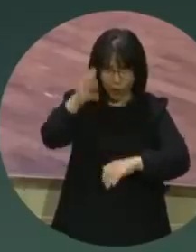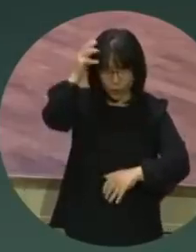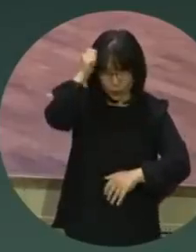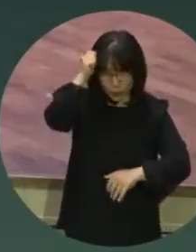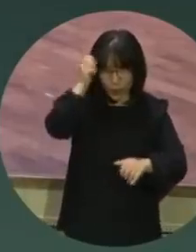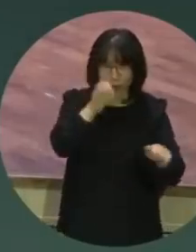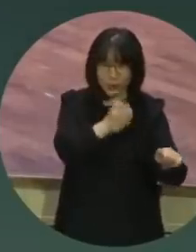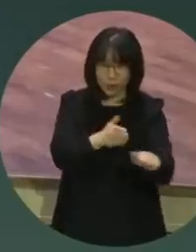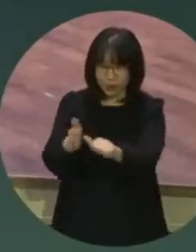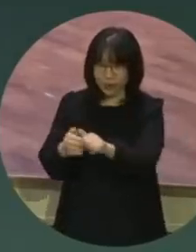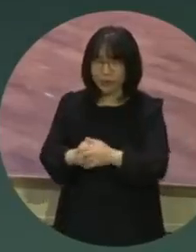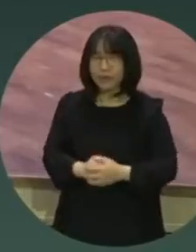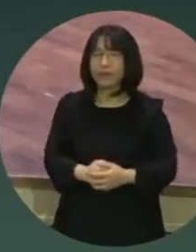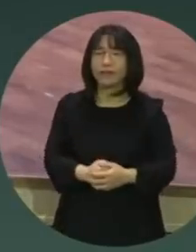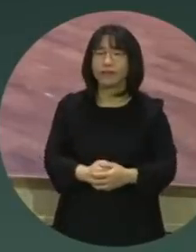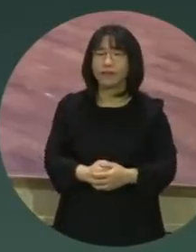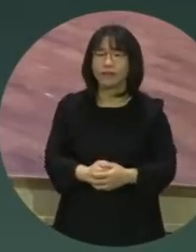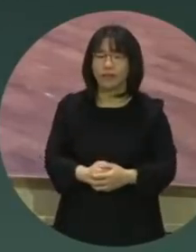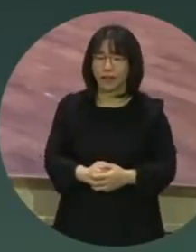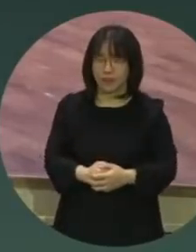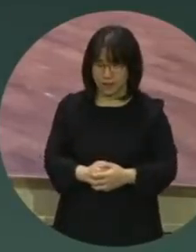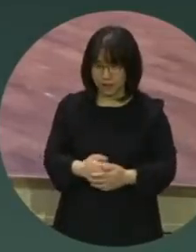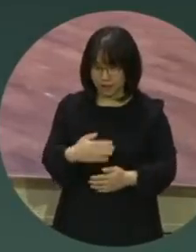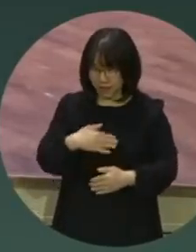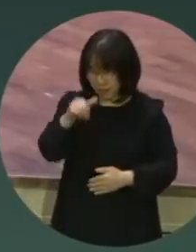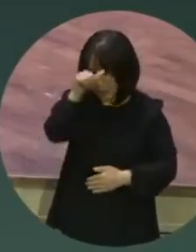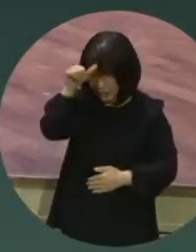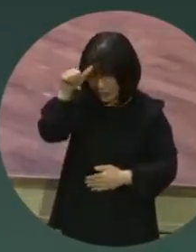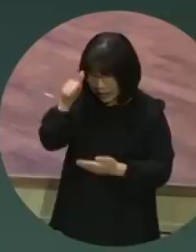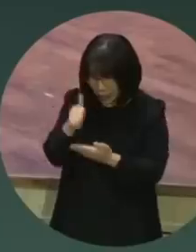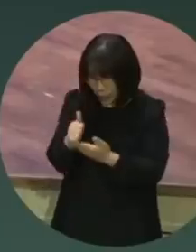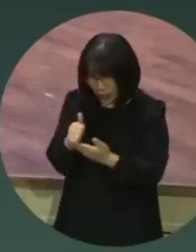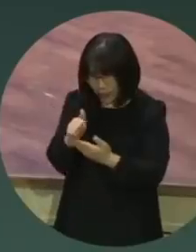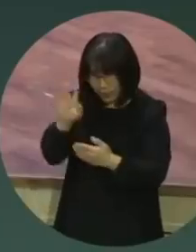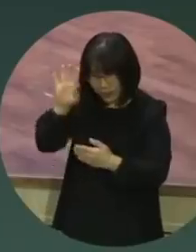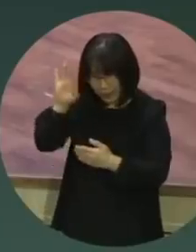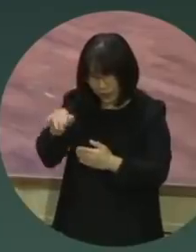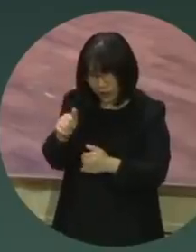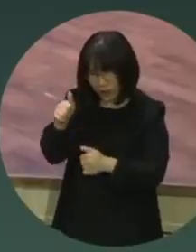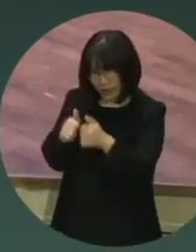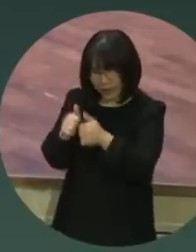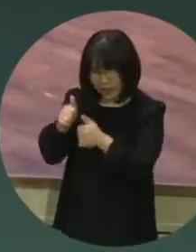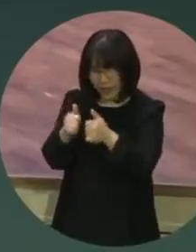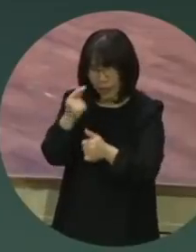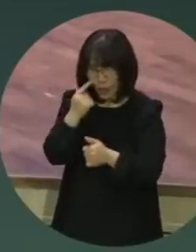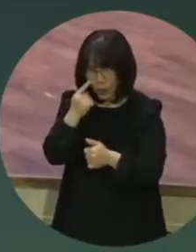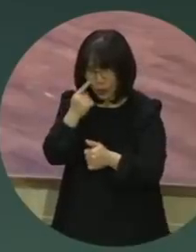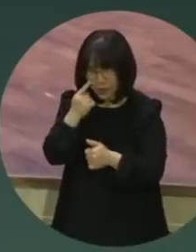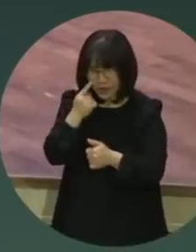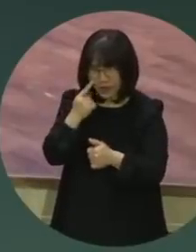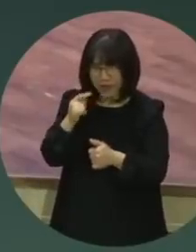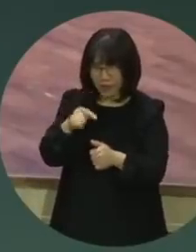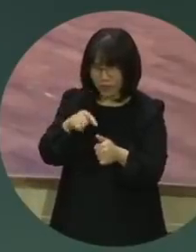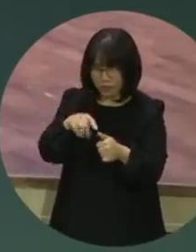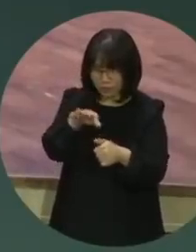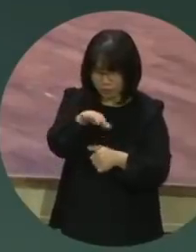바랍니다. 내가 장로님들인데 한번 내가 테스트 할 거야. 장에 서기부터 나와 이래가지고